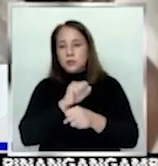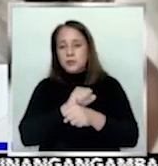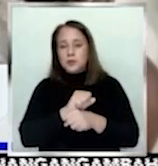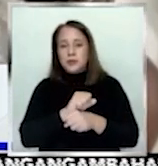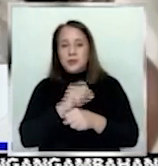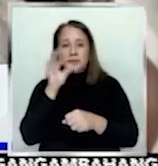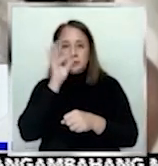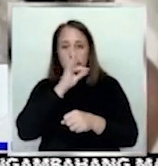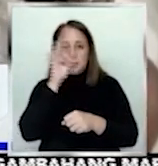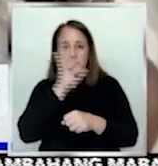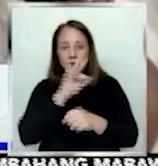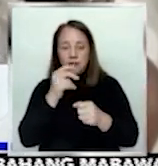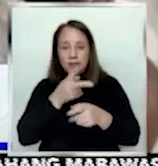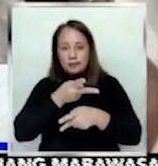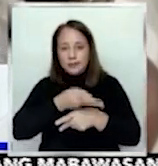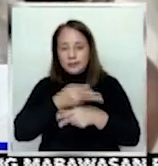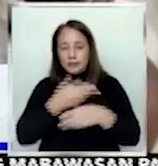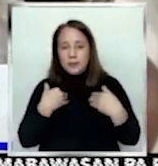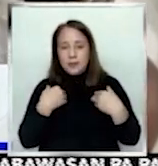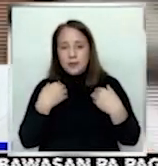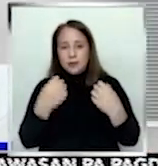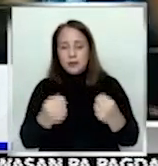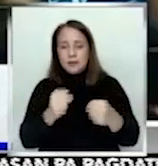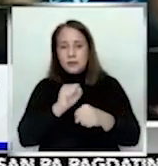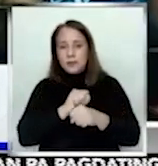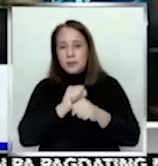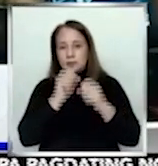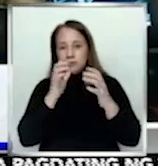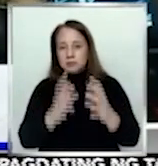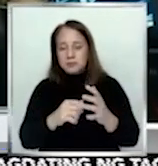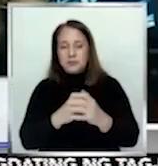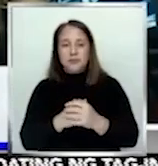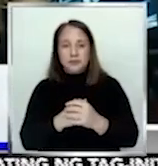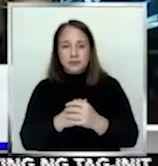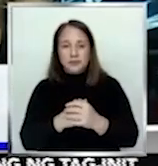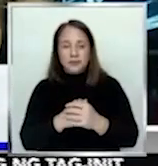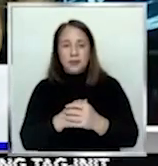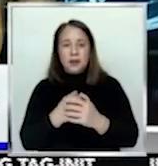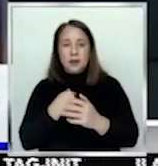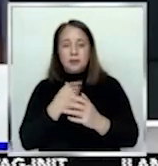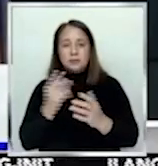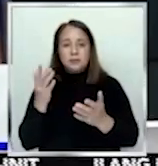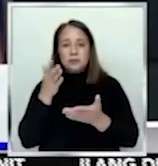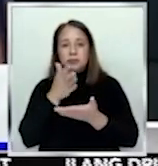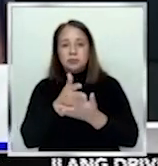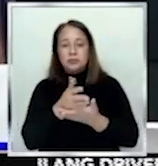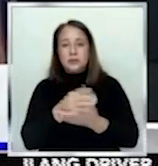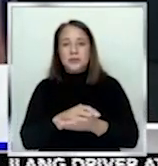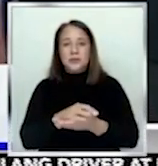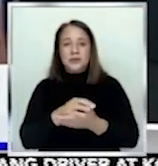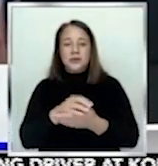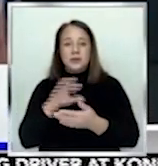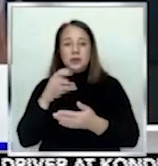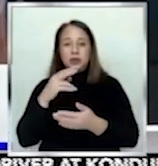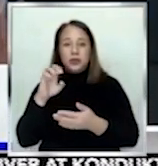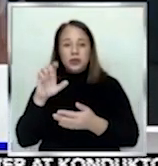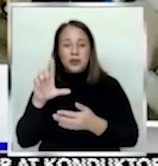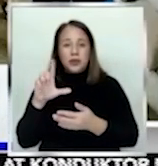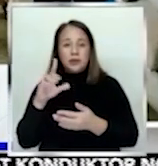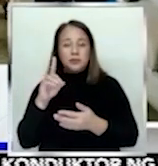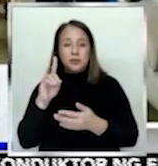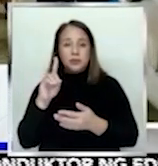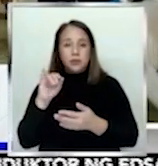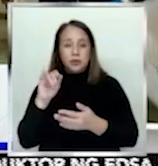saan maaalagaan ang kalusugan ng mga manggagawa. Nag-courtesy call si Attorney Shell Jocno sa mga pinuno ng Camarines Sur Electric